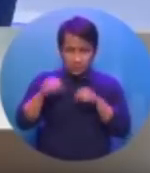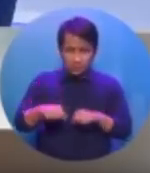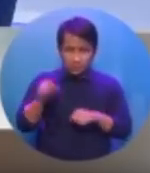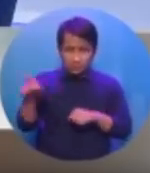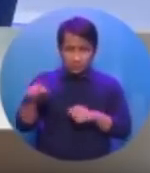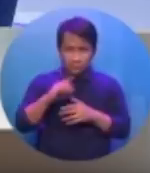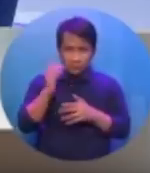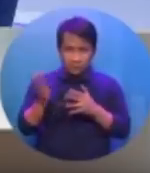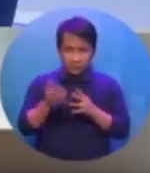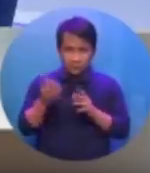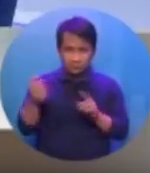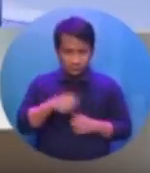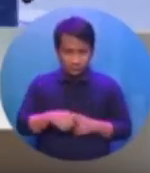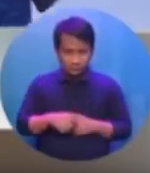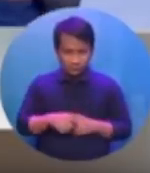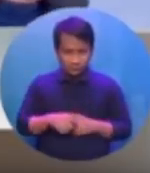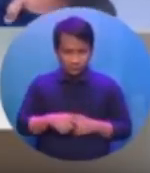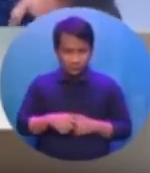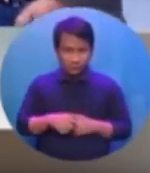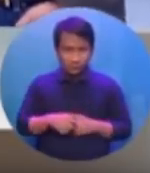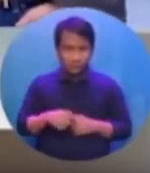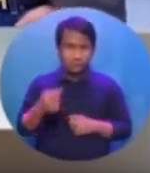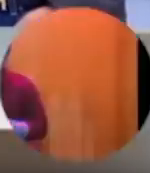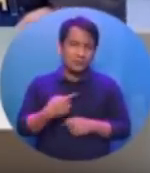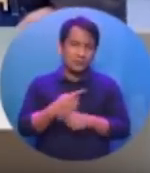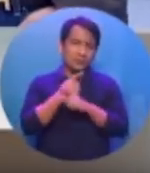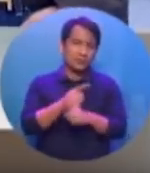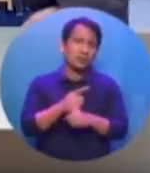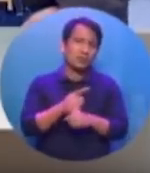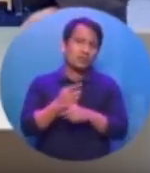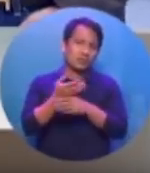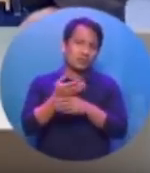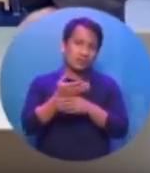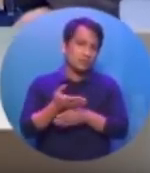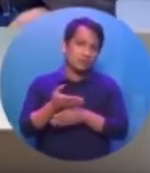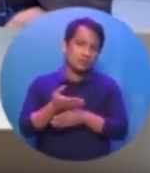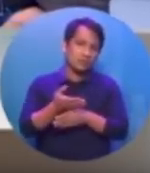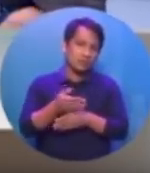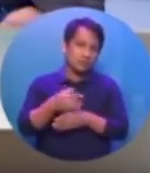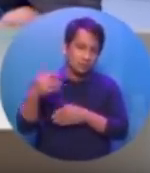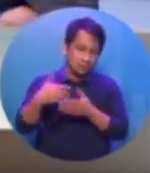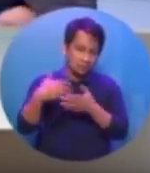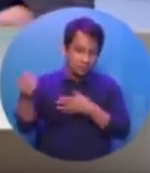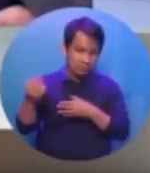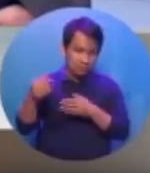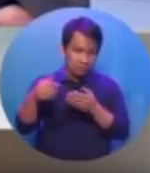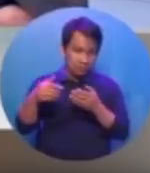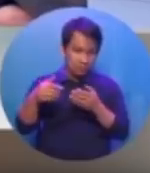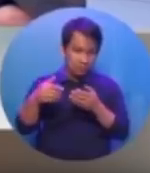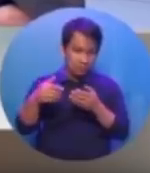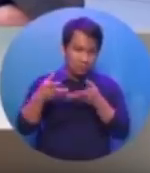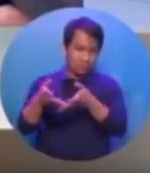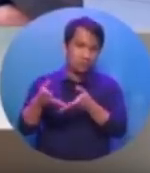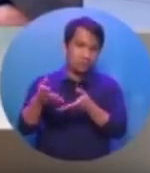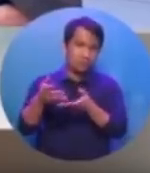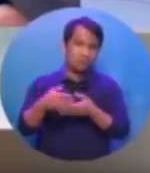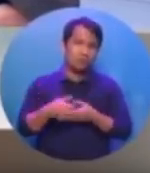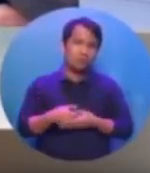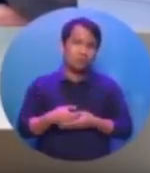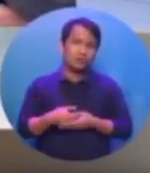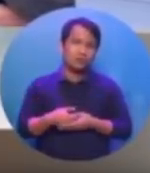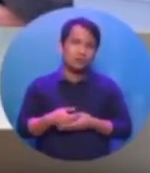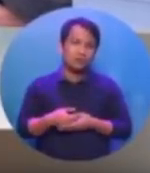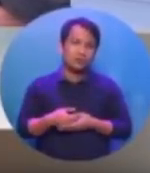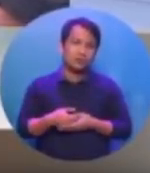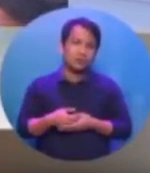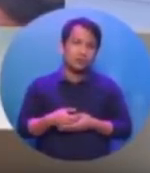kayong makasuha ng child abuse dito? Dipinsa lang to kay maligo sila sa pa. O wala pampis ako kayaan, perting lumusa, kay gisakyan